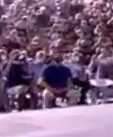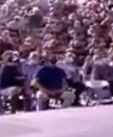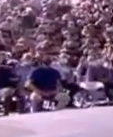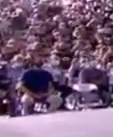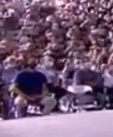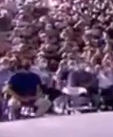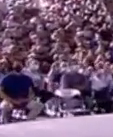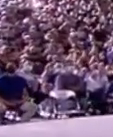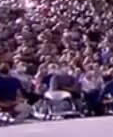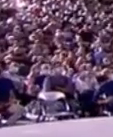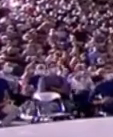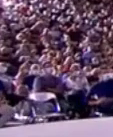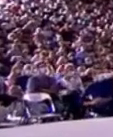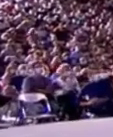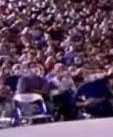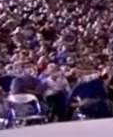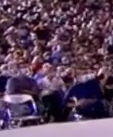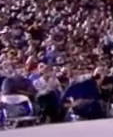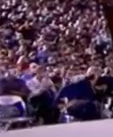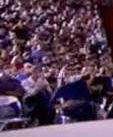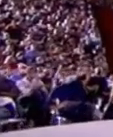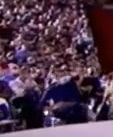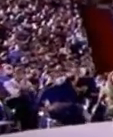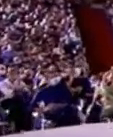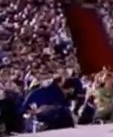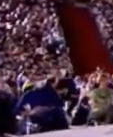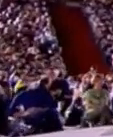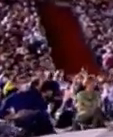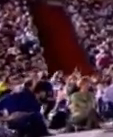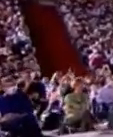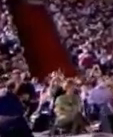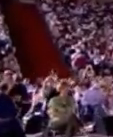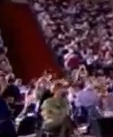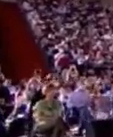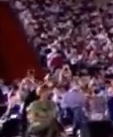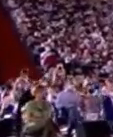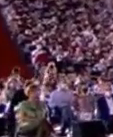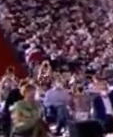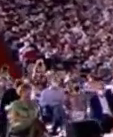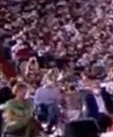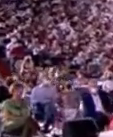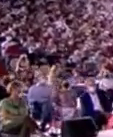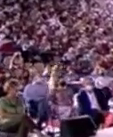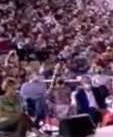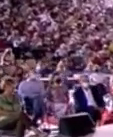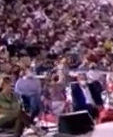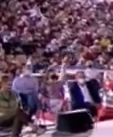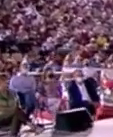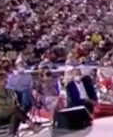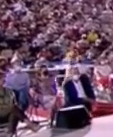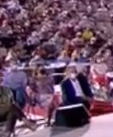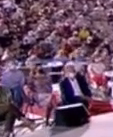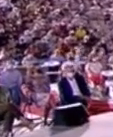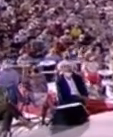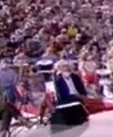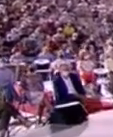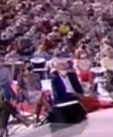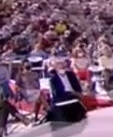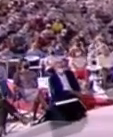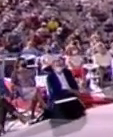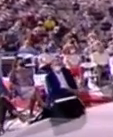κοινωνιών απέναντι στη φύση. Ένα αίσθημα υπεροψίας σύμφυτο με τις καπιταλιστικές σχέσεις κυριαρχίας.